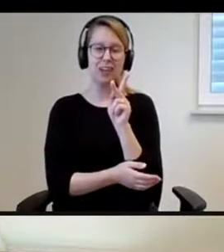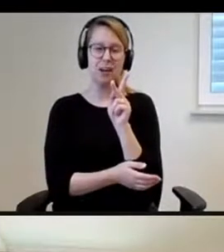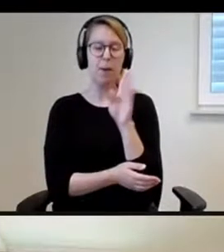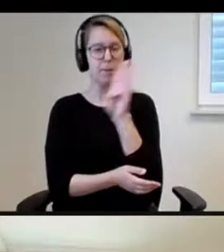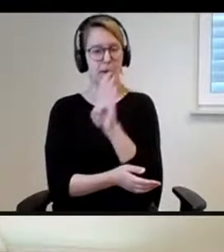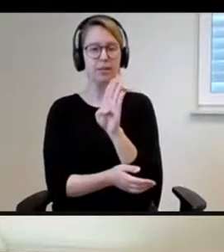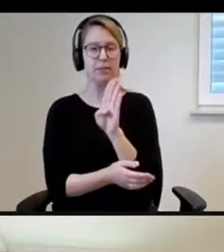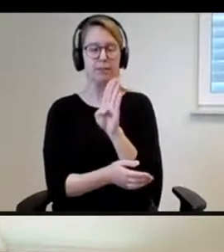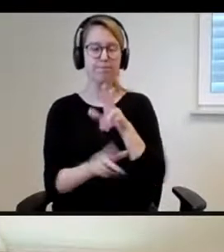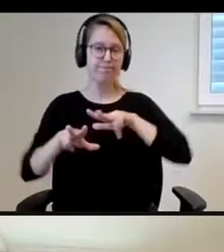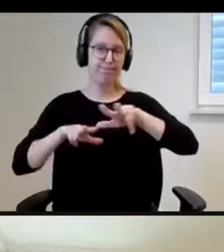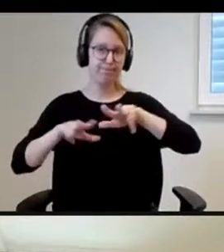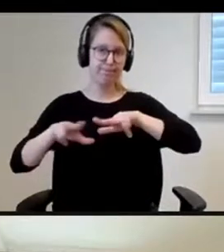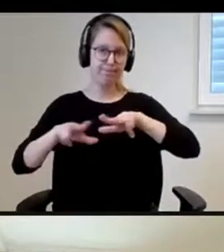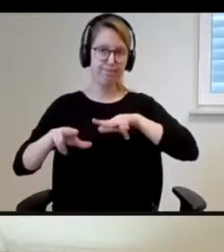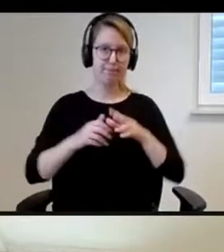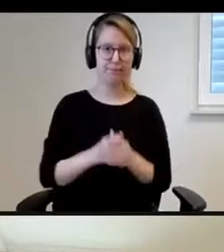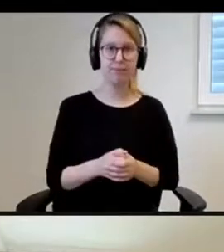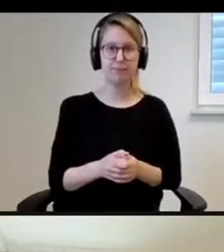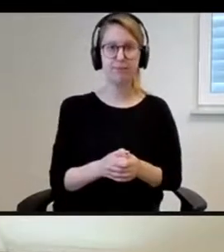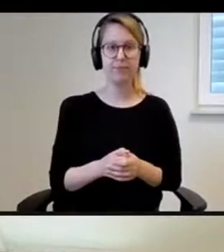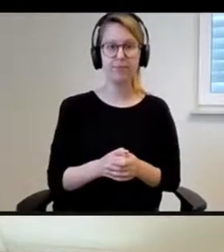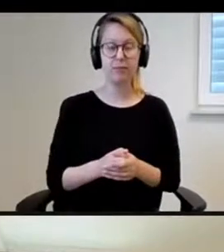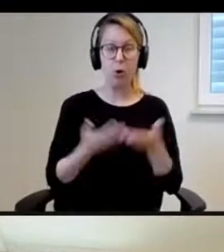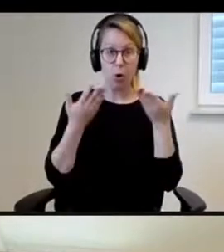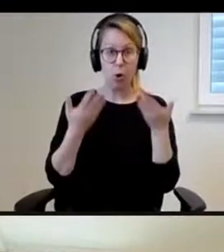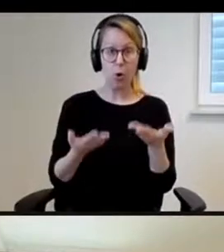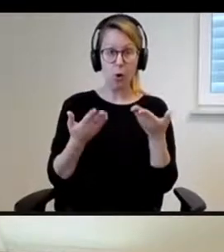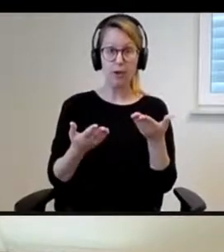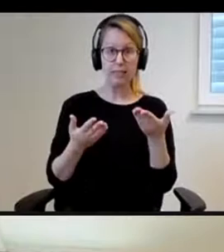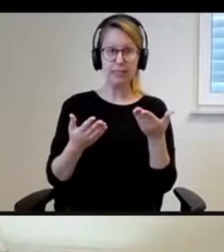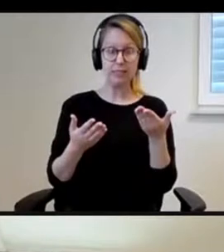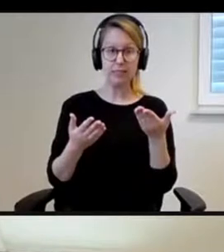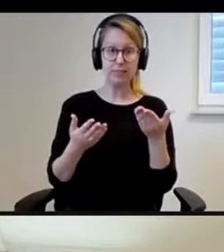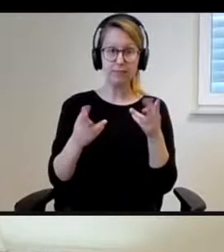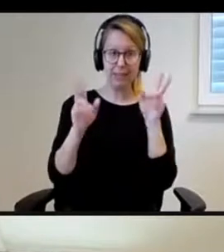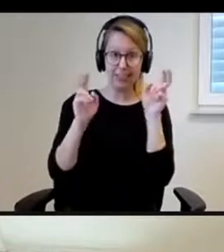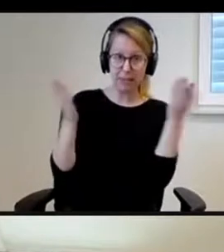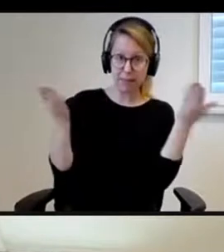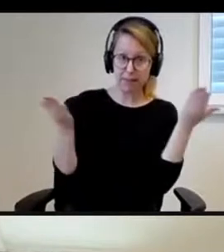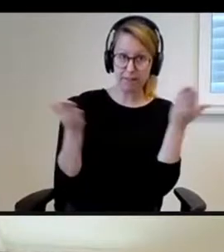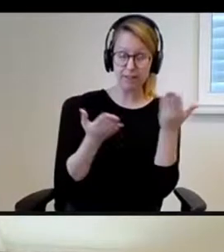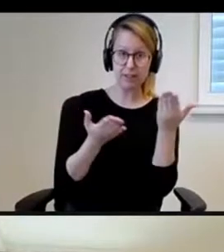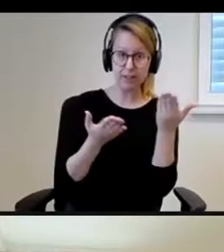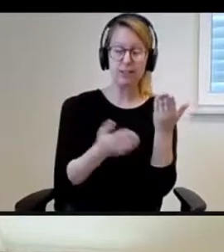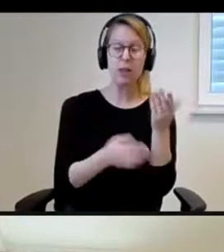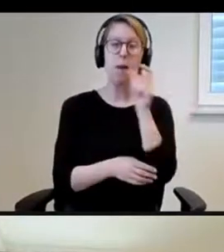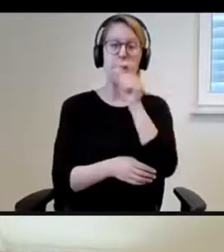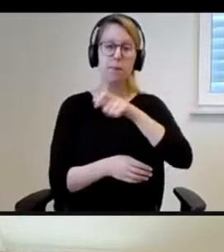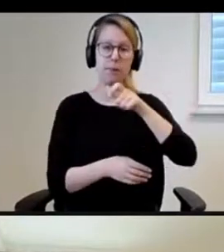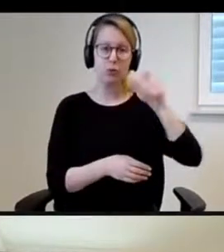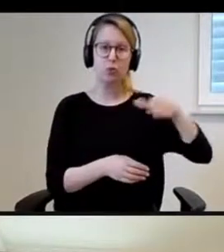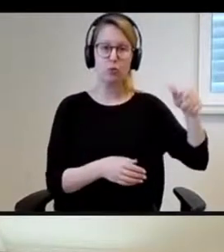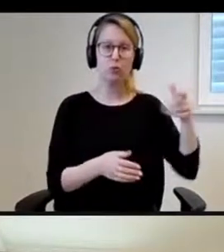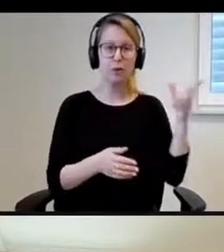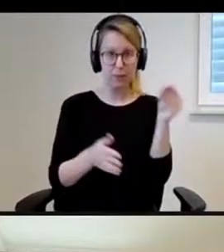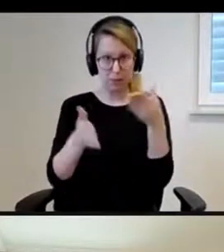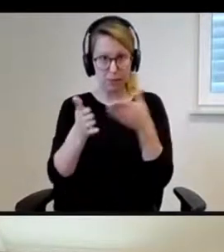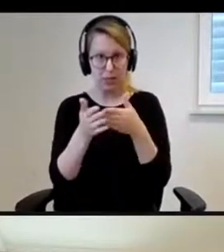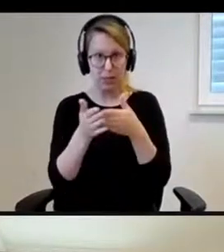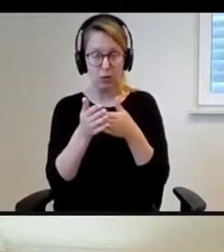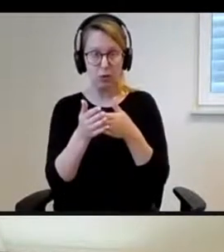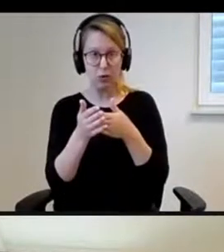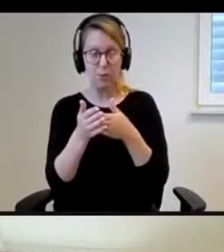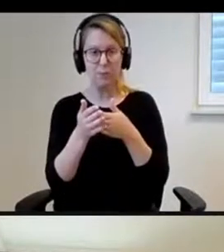sont les droits renforcés pour les personnes en situation de handicap. La nouvelle stratégie de